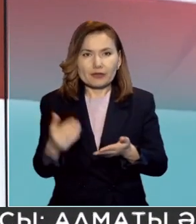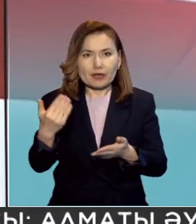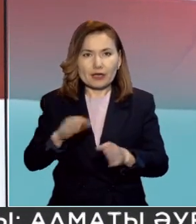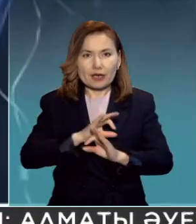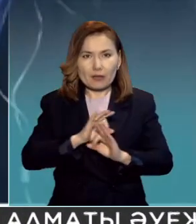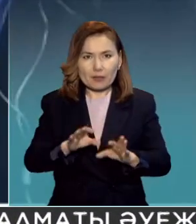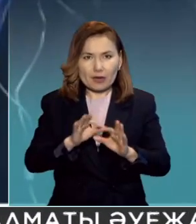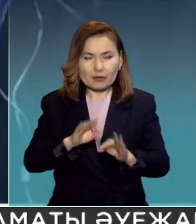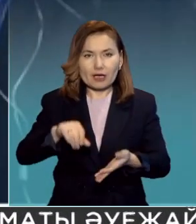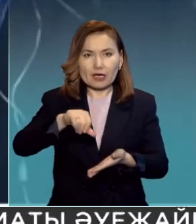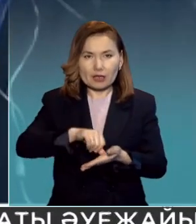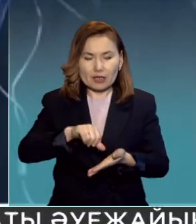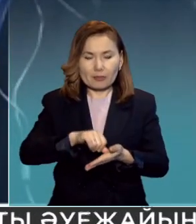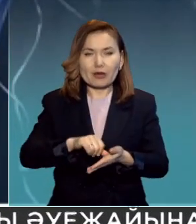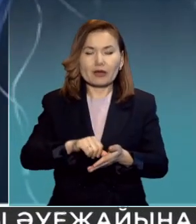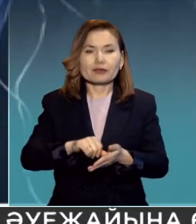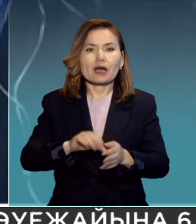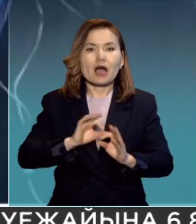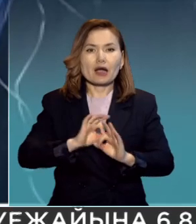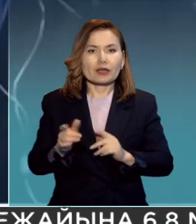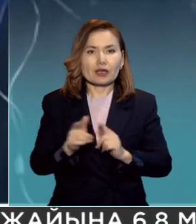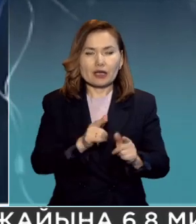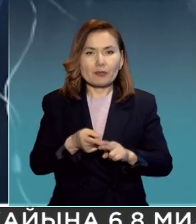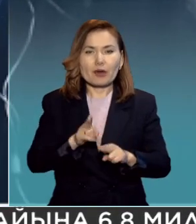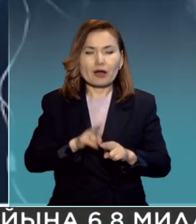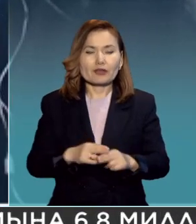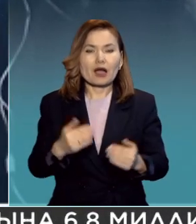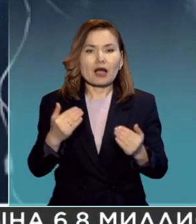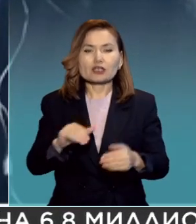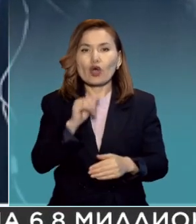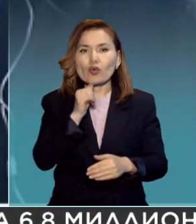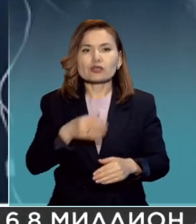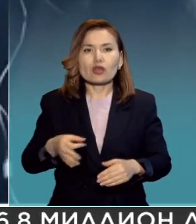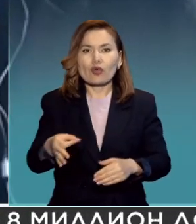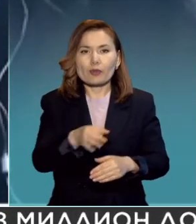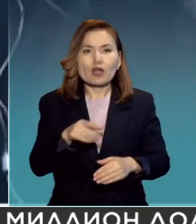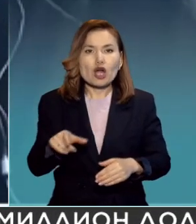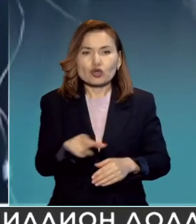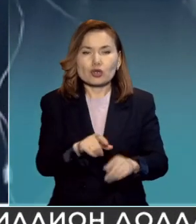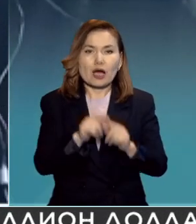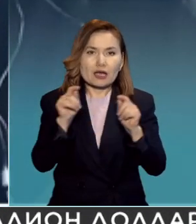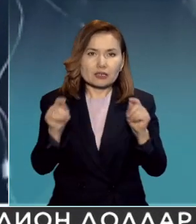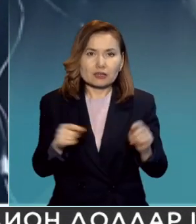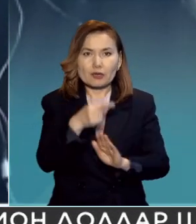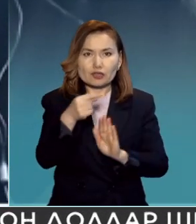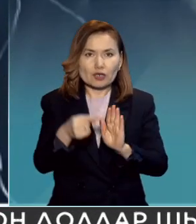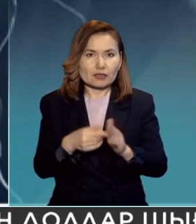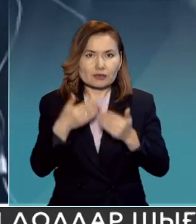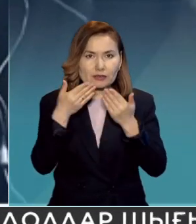Әбдібек байланысқа шығып тұр. Дәуренбек, қайырлы күн, жағдай қалай болып жатыр? Қозғалыс қалыпқа келді ме?